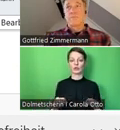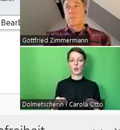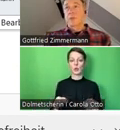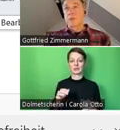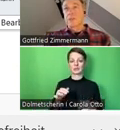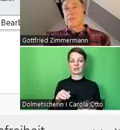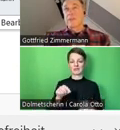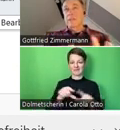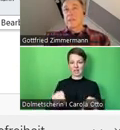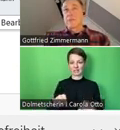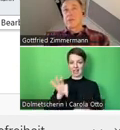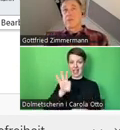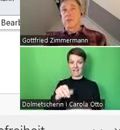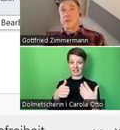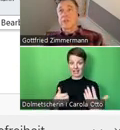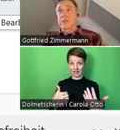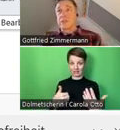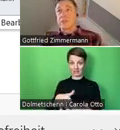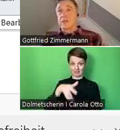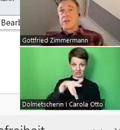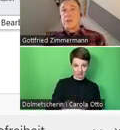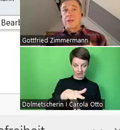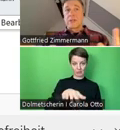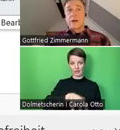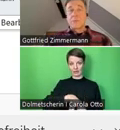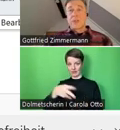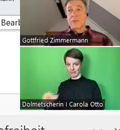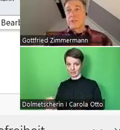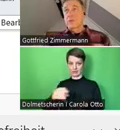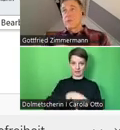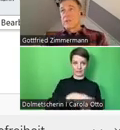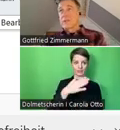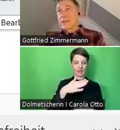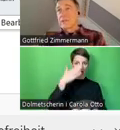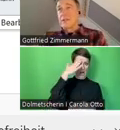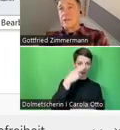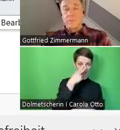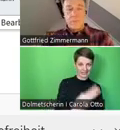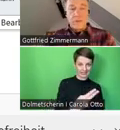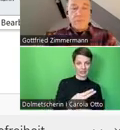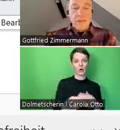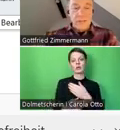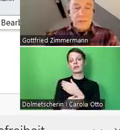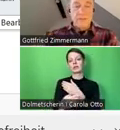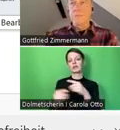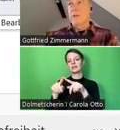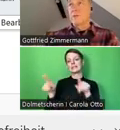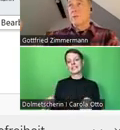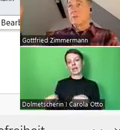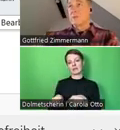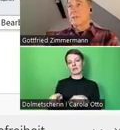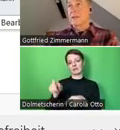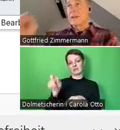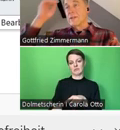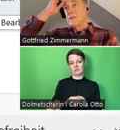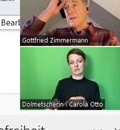F6 können Sie wechseln zwischen verschiedenen, also der Hauptansicht und Seiten. Panels,